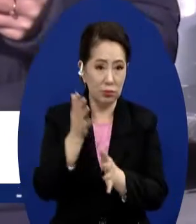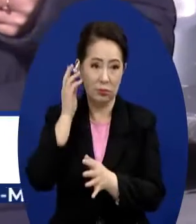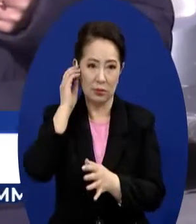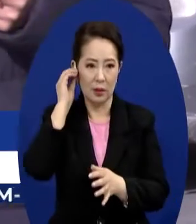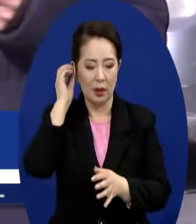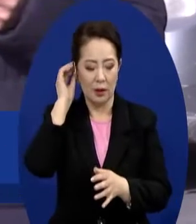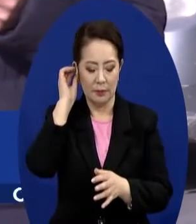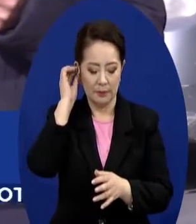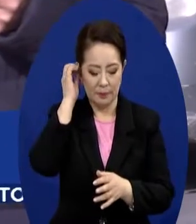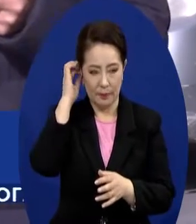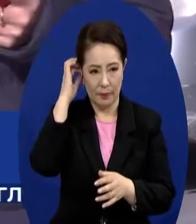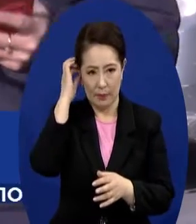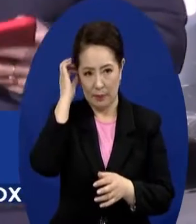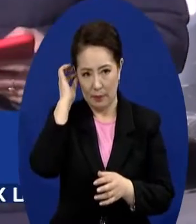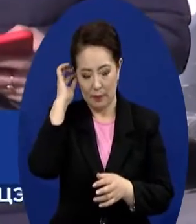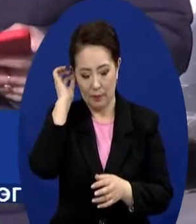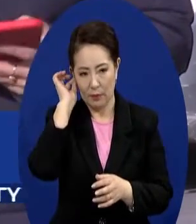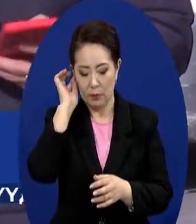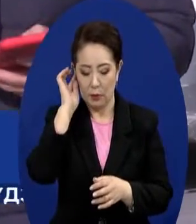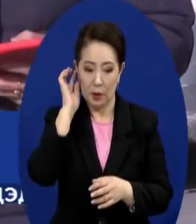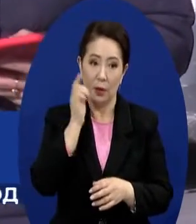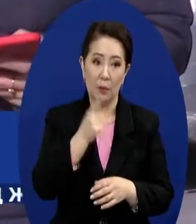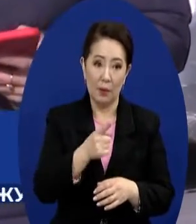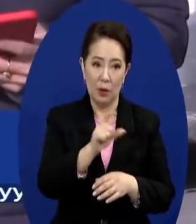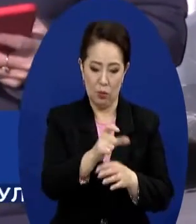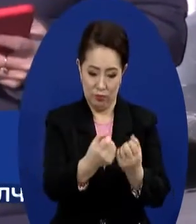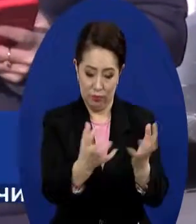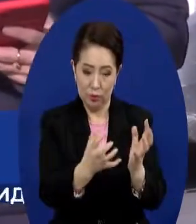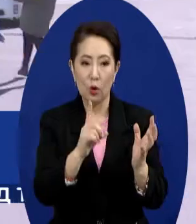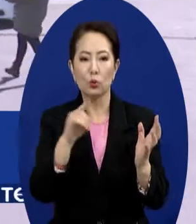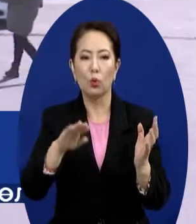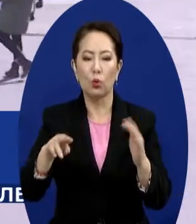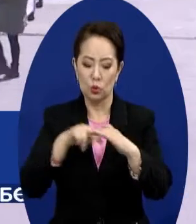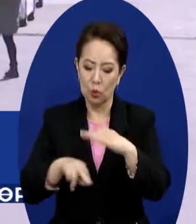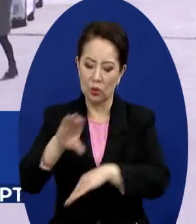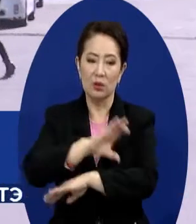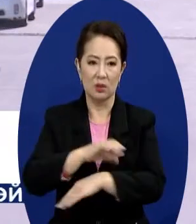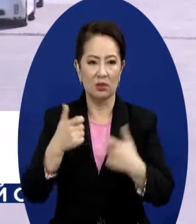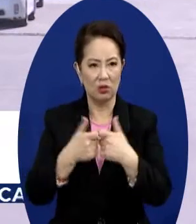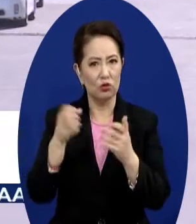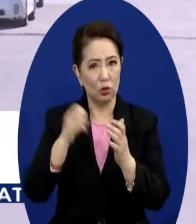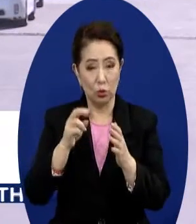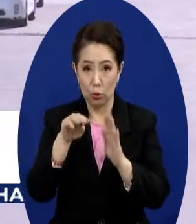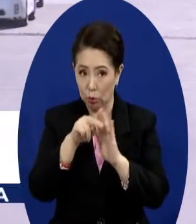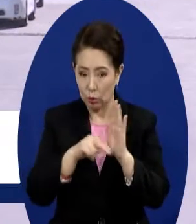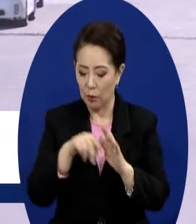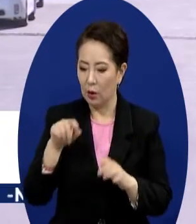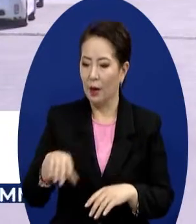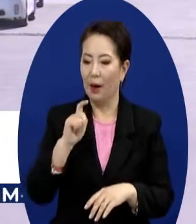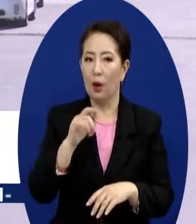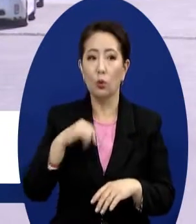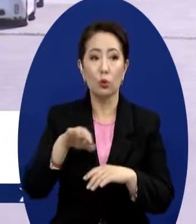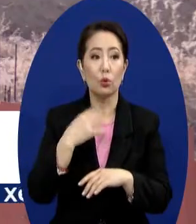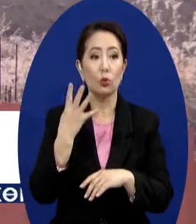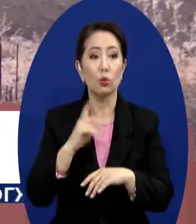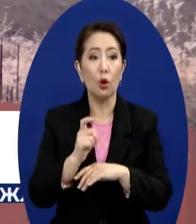зааснаар 1000 хүн ам дунд 100 хүүхдийн хүчин чадалтай сургууль цэцэрлэг байх шаардлагатай гэсэн юм дүрэн байдаг. Яг одоохон бол дүрний 4-р хорооны